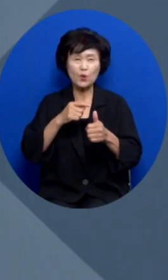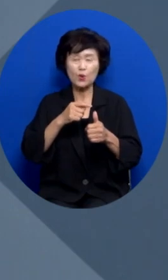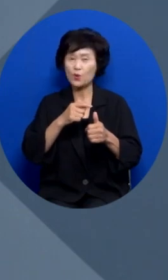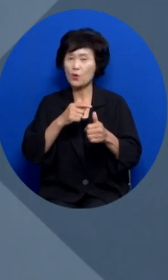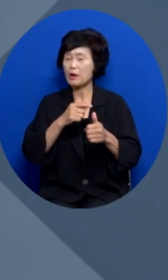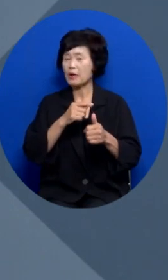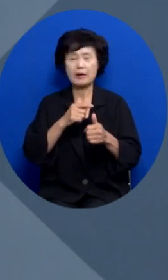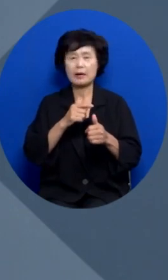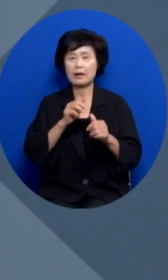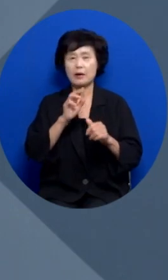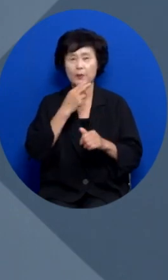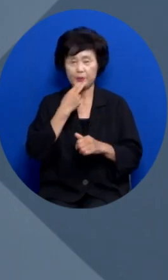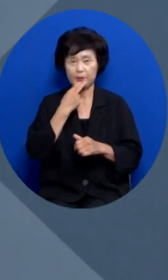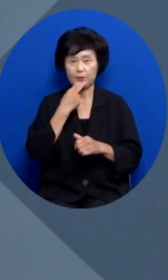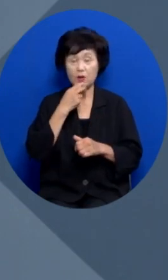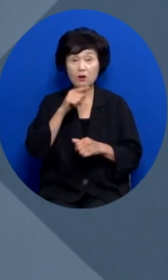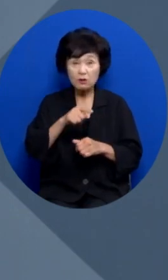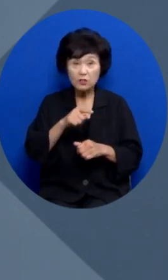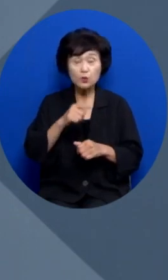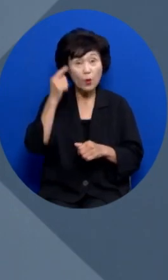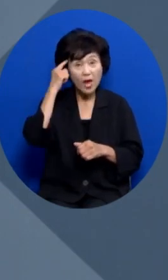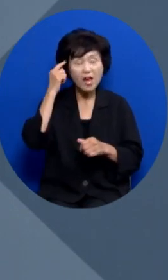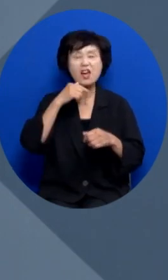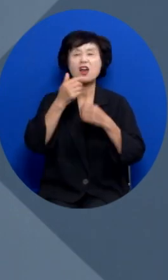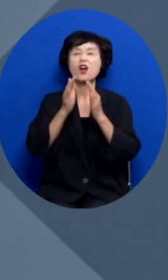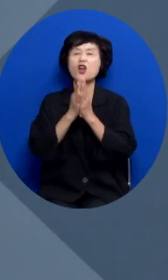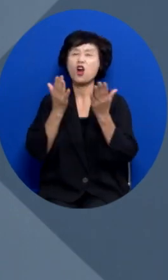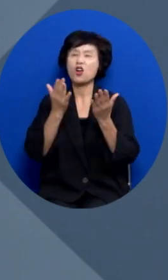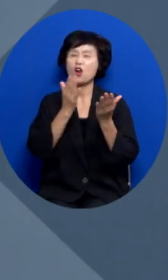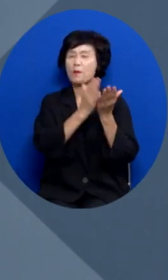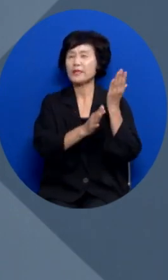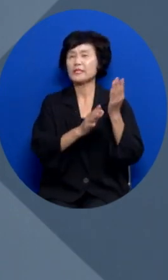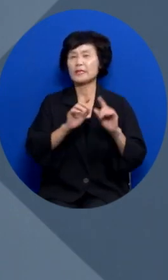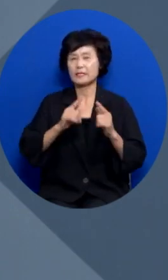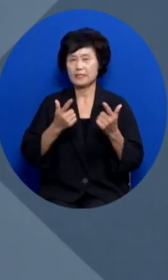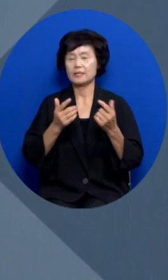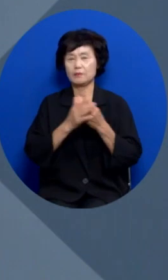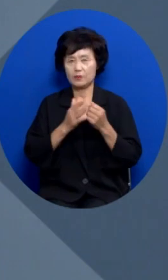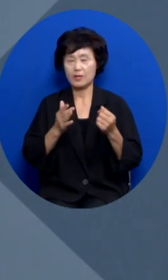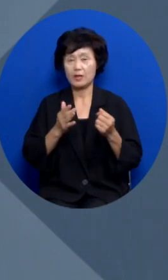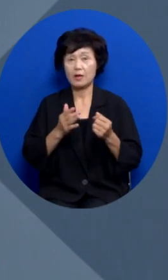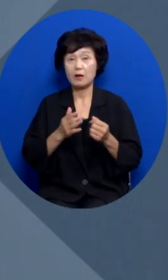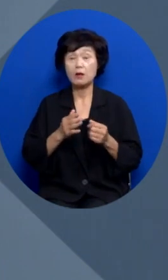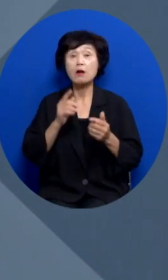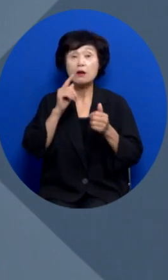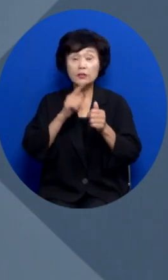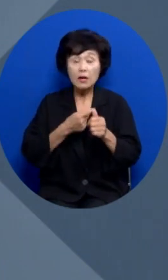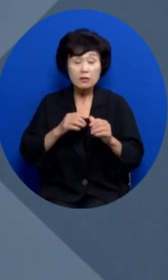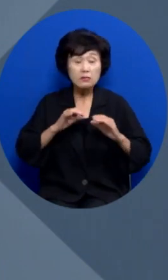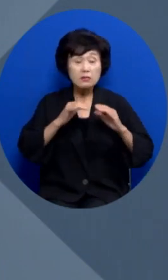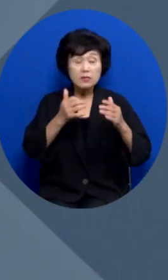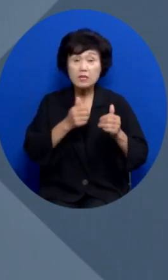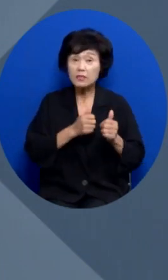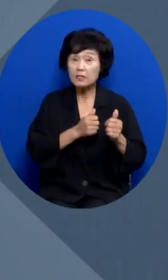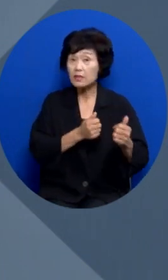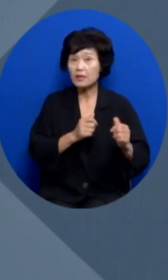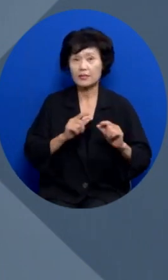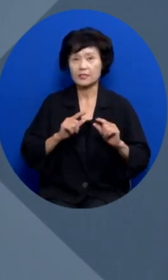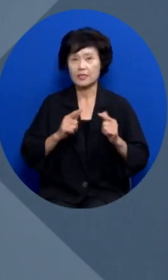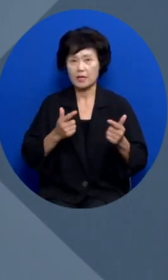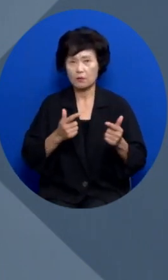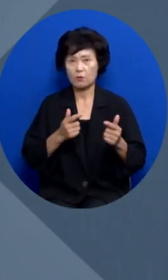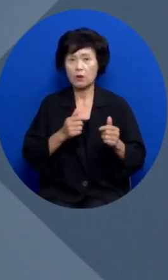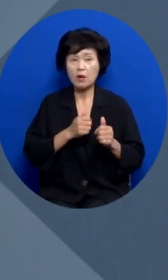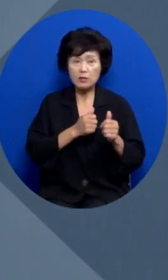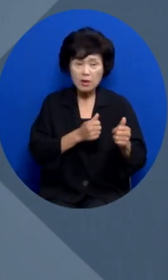거죠. 그게 성경적인데, 그러다 보니까 세상을 따라가다 보니까 모두가